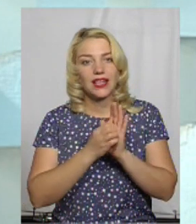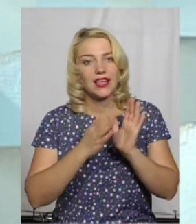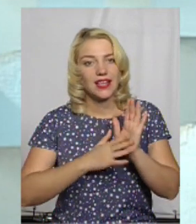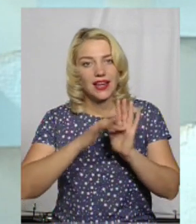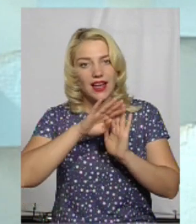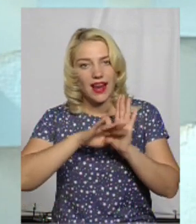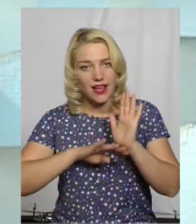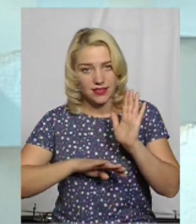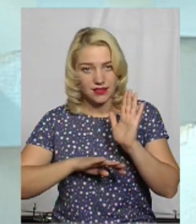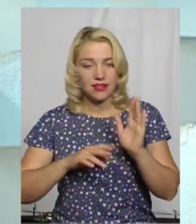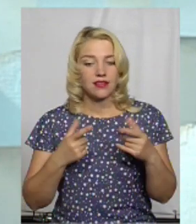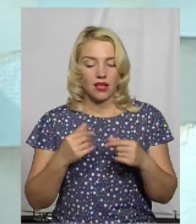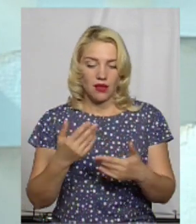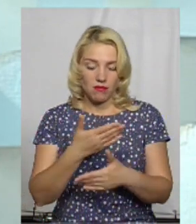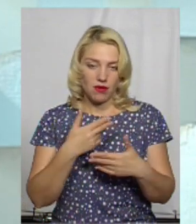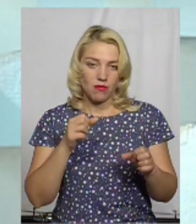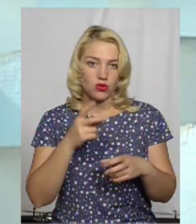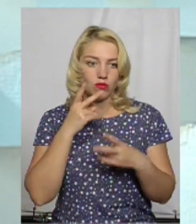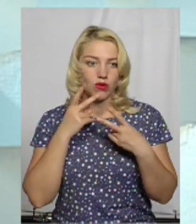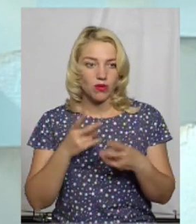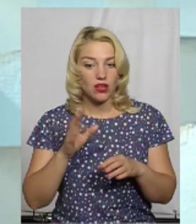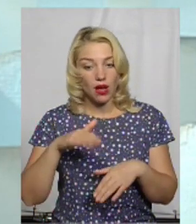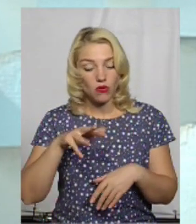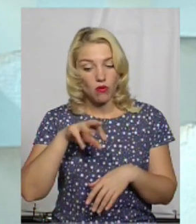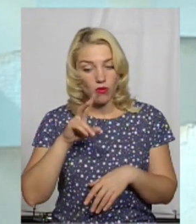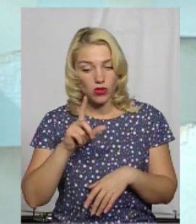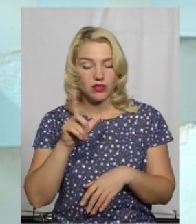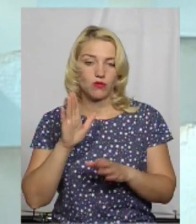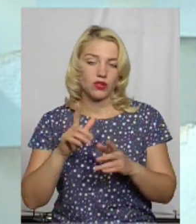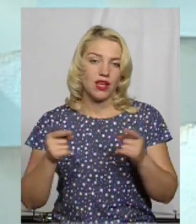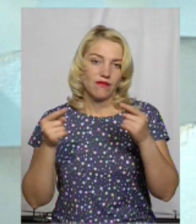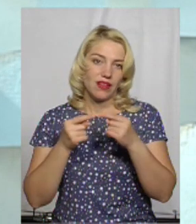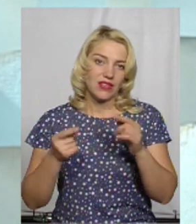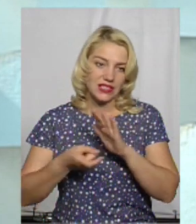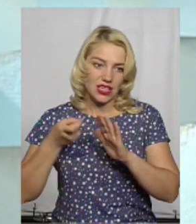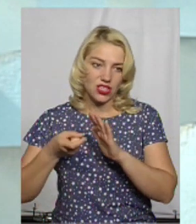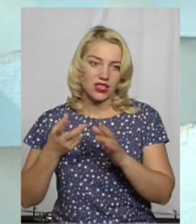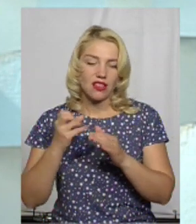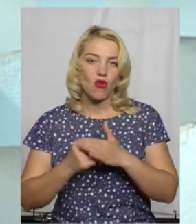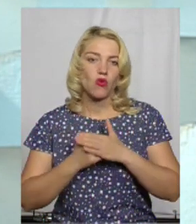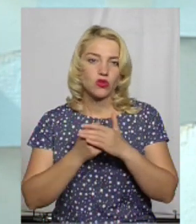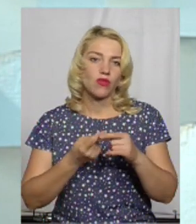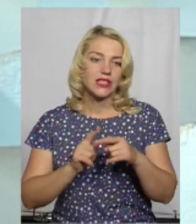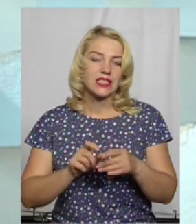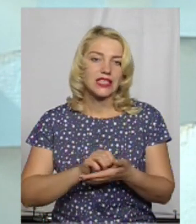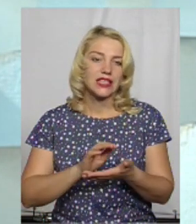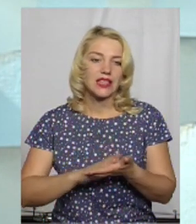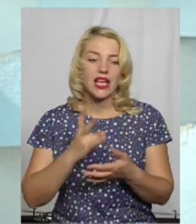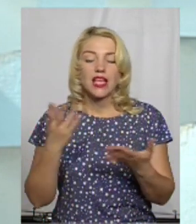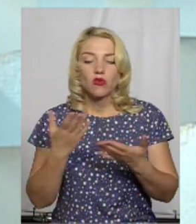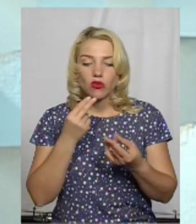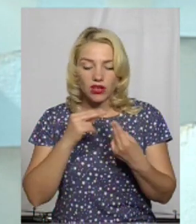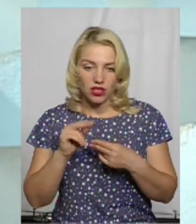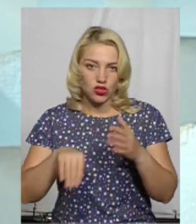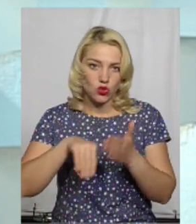реєстр, де ми можемо побачити. І потім МОЗ вже буде визначати на основі цих даних, яку кращу вакцину, з якою краще вакциною